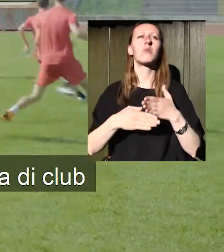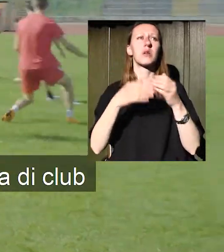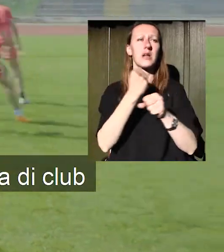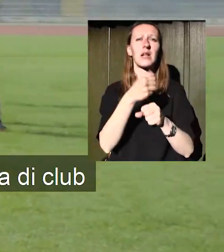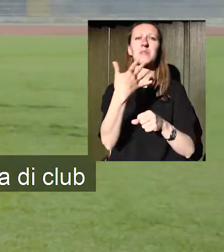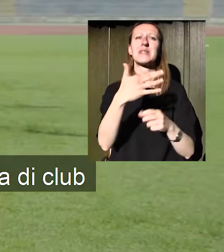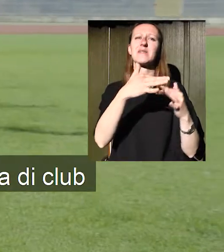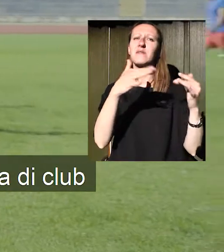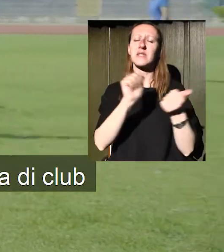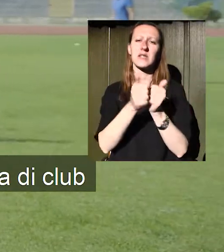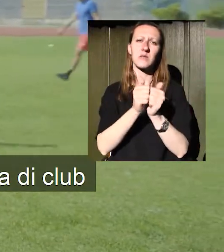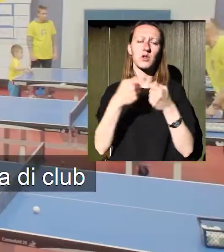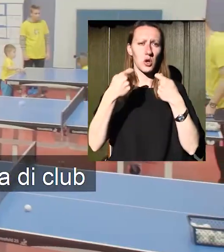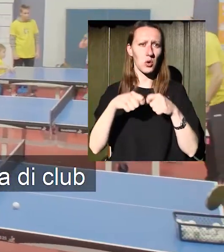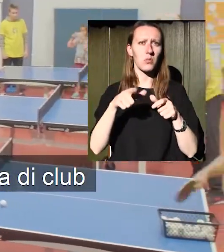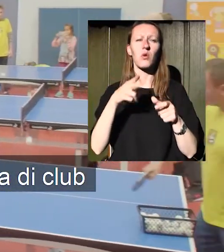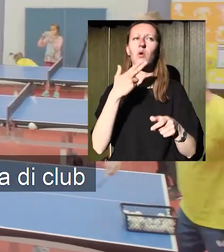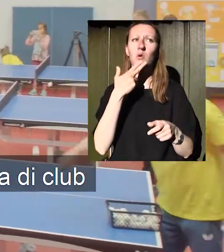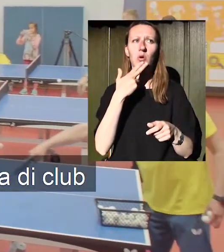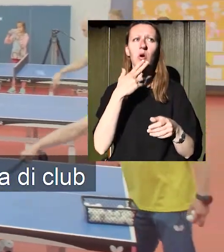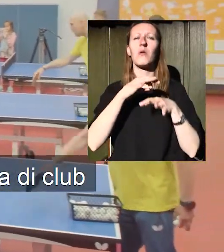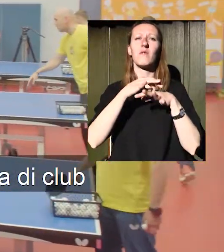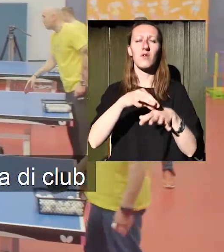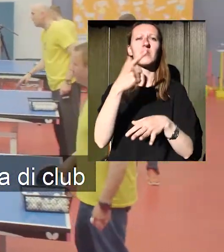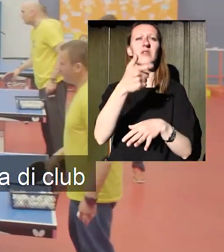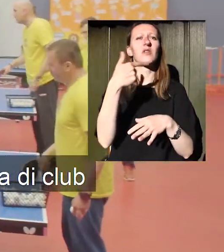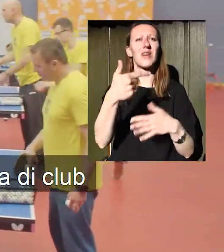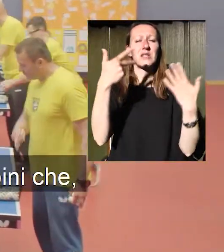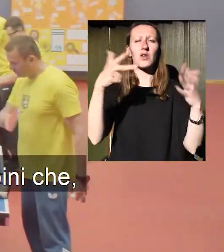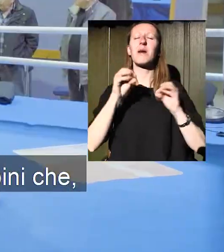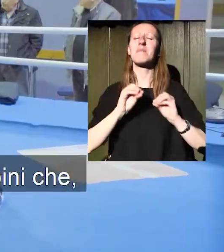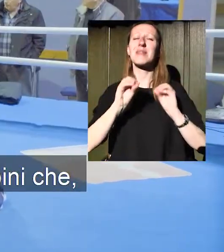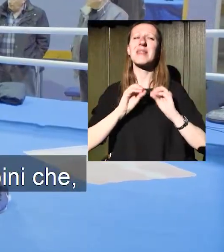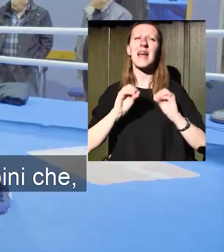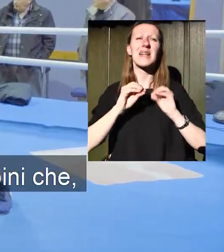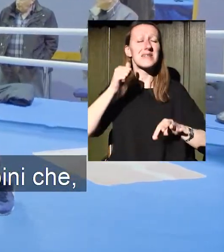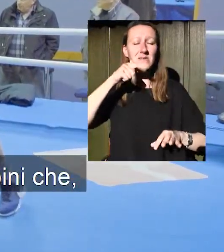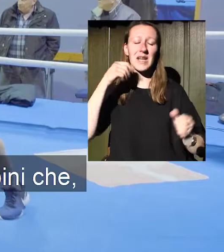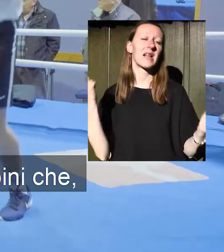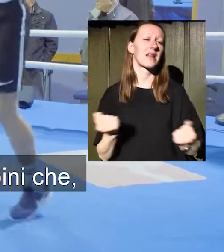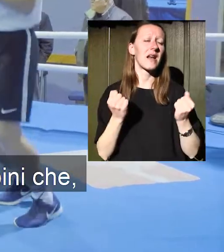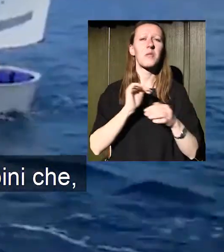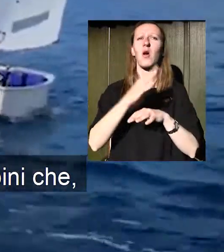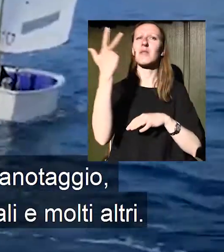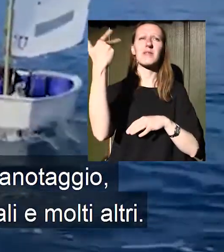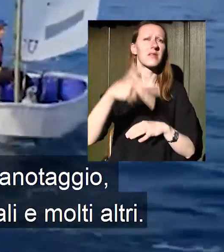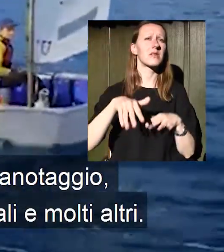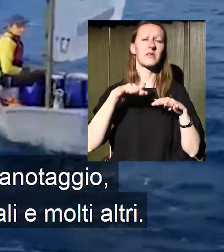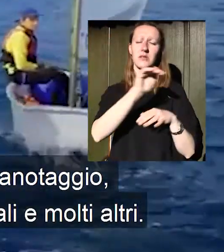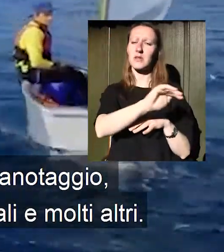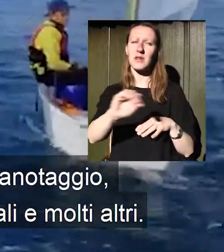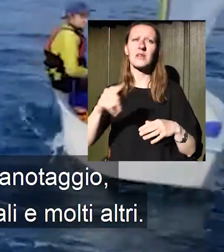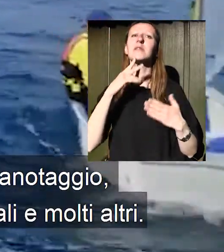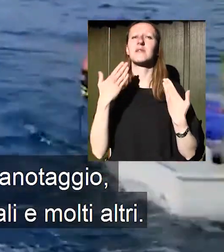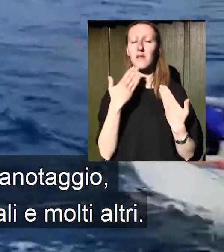50 različitih sportskih klubova u kojima, pod vodstvom 228 trenera, svakodnevno trenira preko 3000 djece i koji,